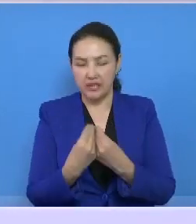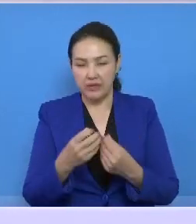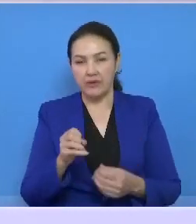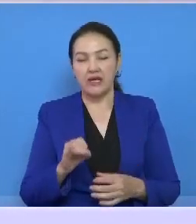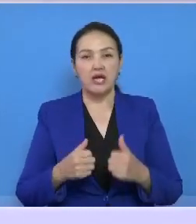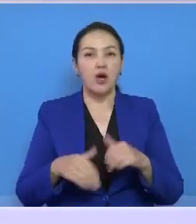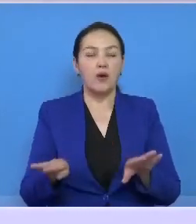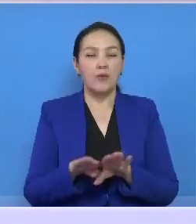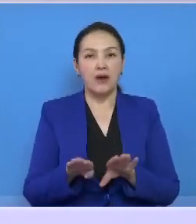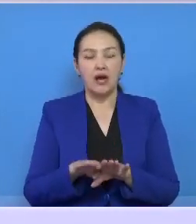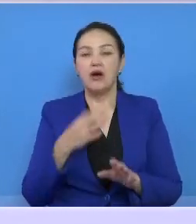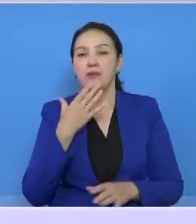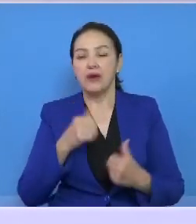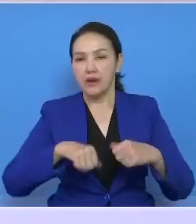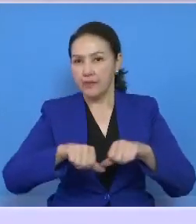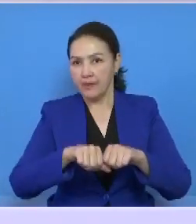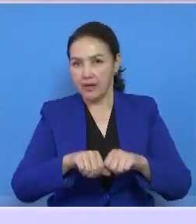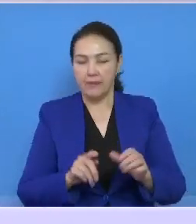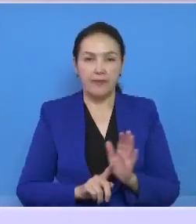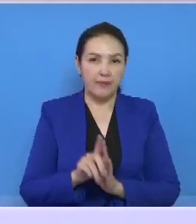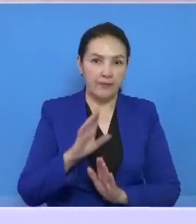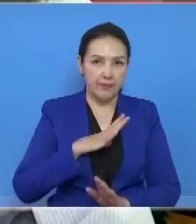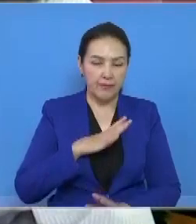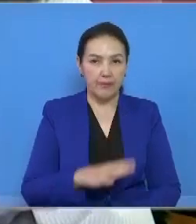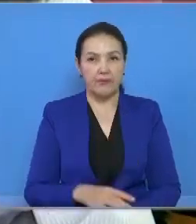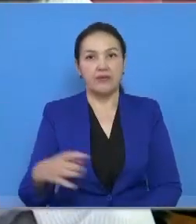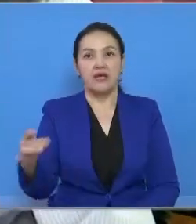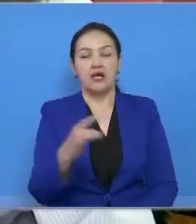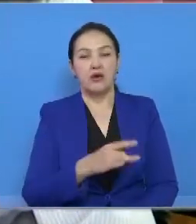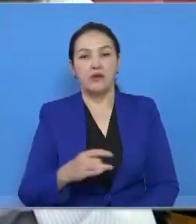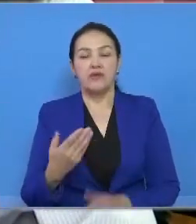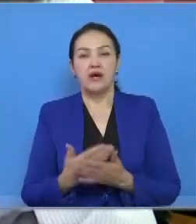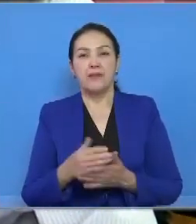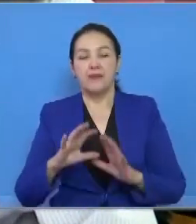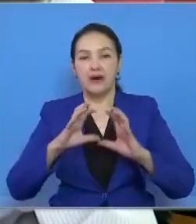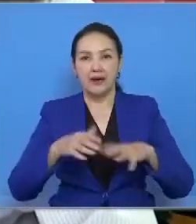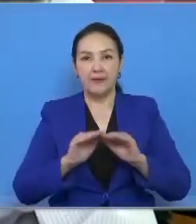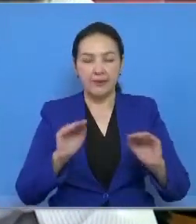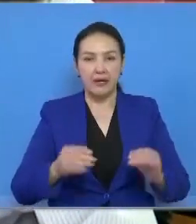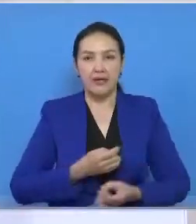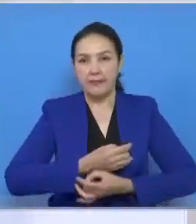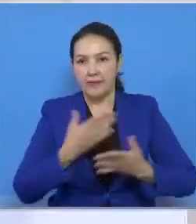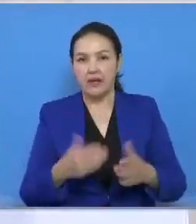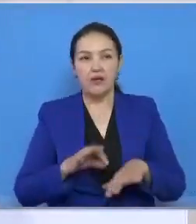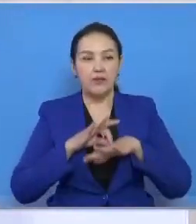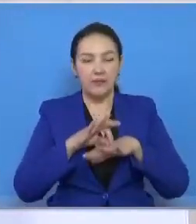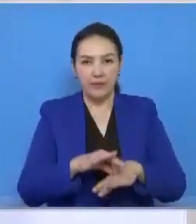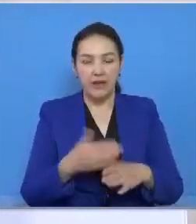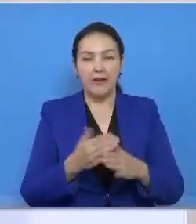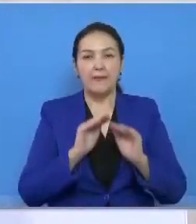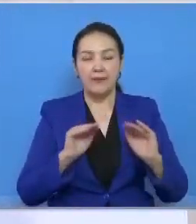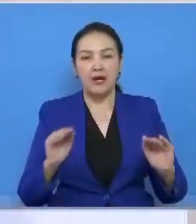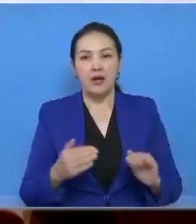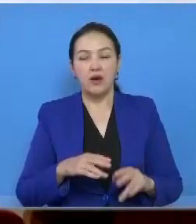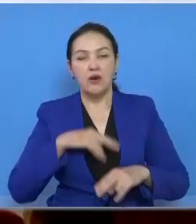демографиялық саясат жөніндегі ұлттық комиссияның бастамасы. Республикалық форум халықаралық балалар күні мерекесі қарсаңында өтті. Бірақ бұл балаға